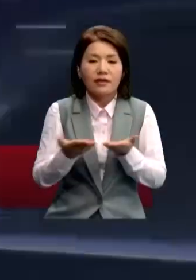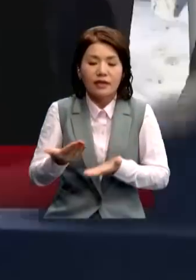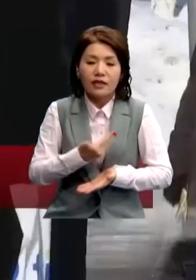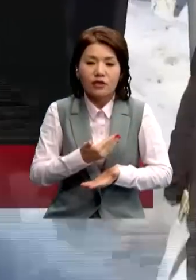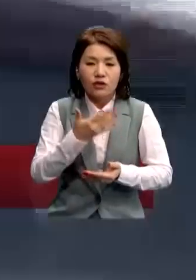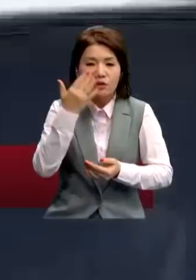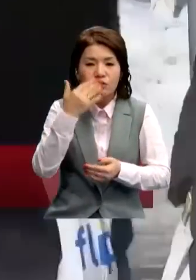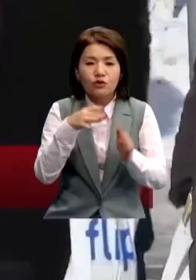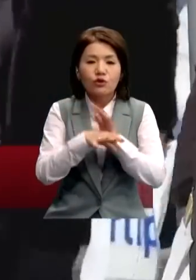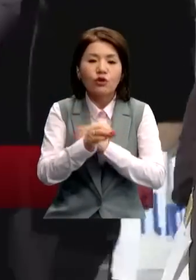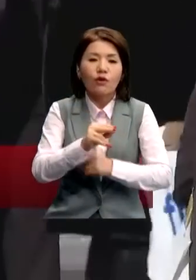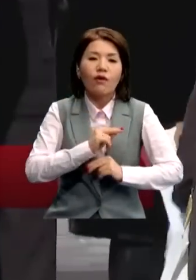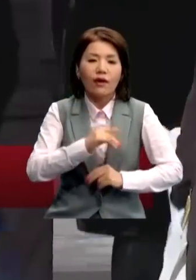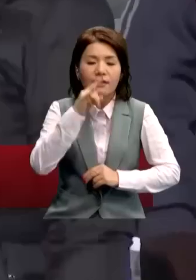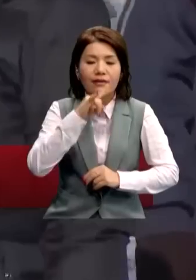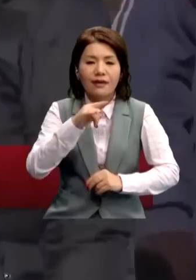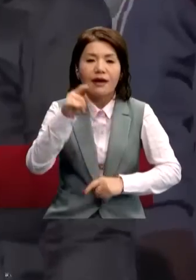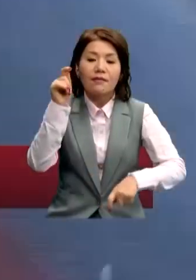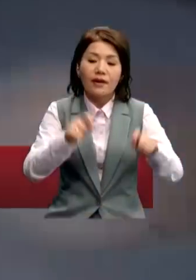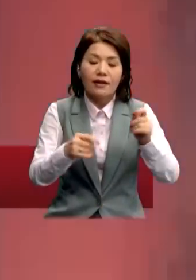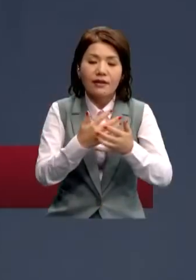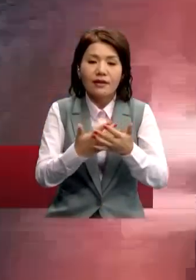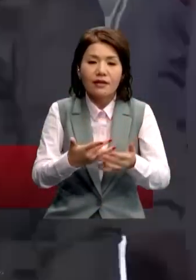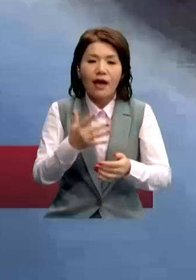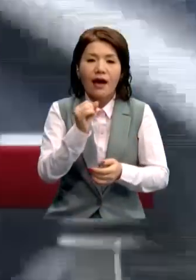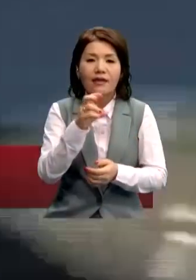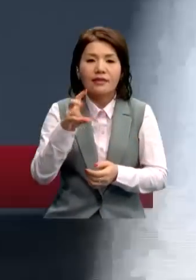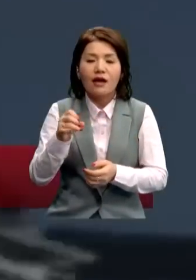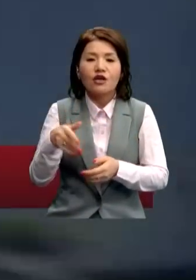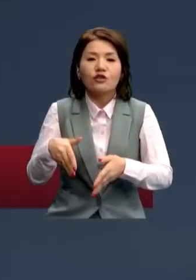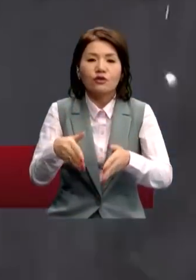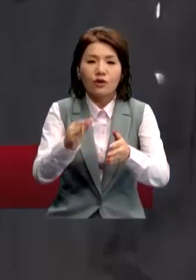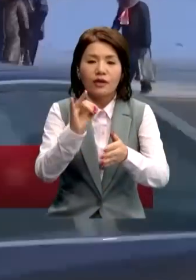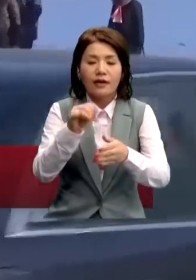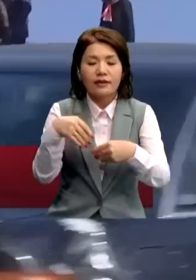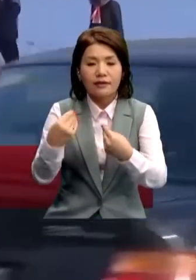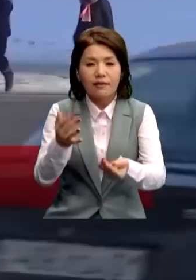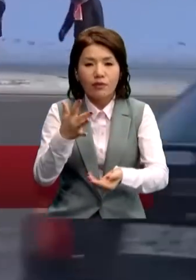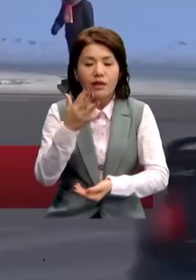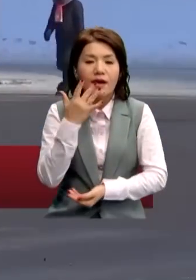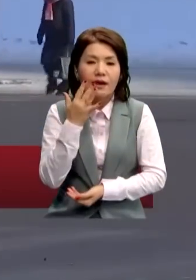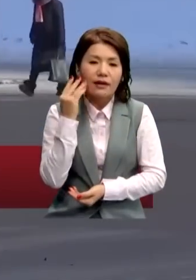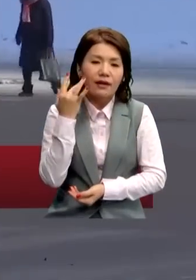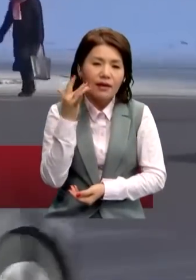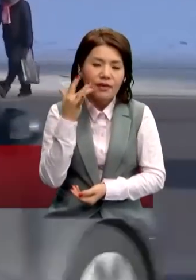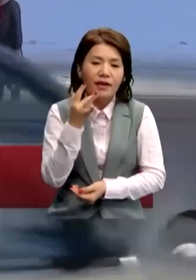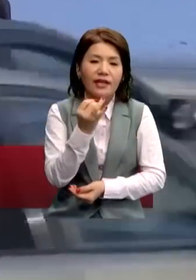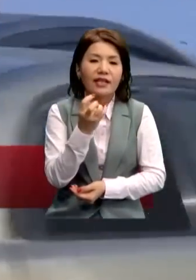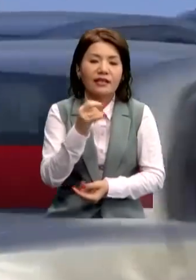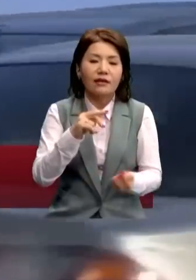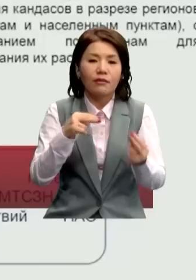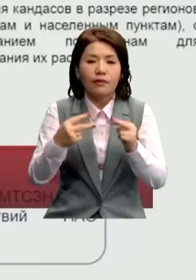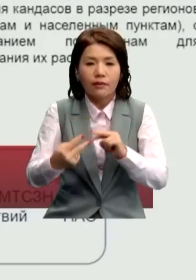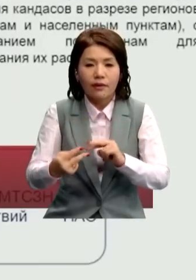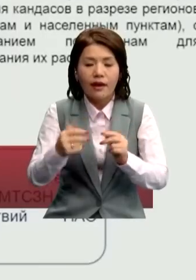тұра Қазақстанда еңбек етемін деген қандастарға ата жолы деп аталатын карта беріледі. Бұл америкалық грин картаның қазақша